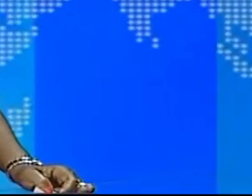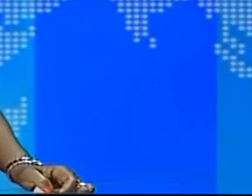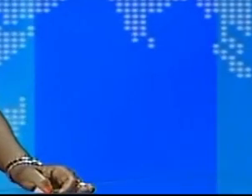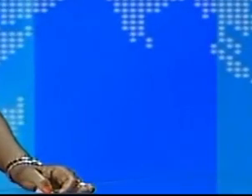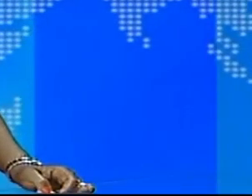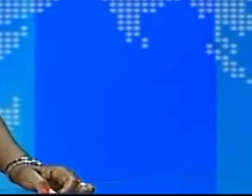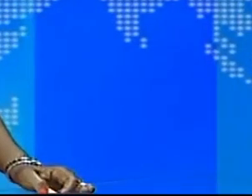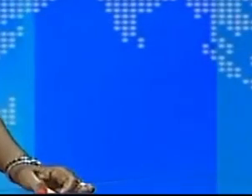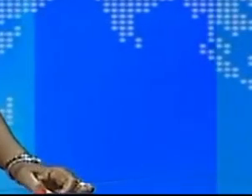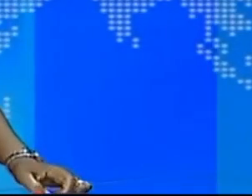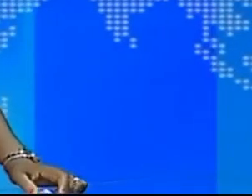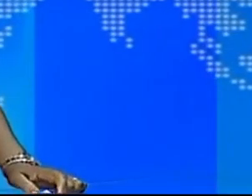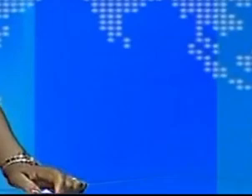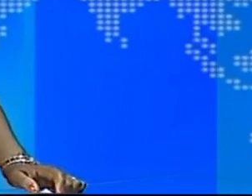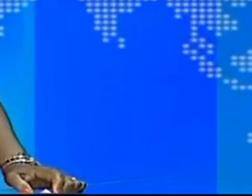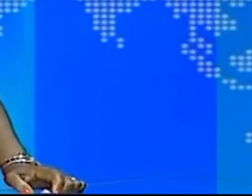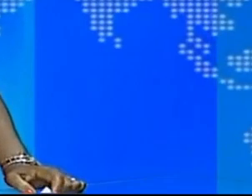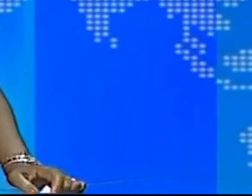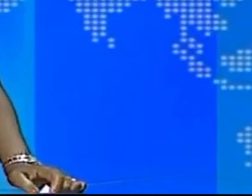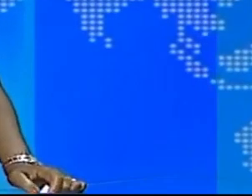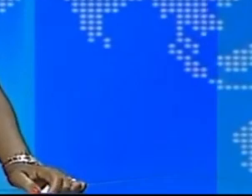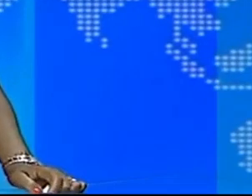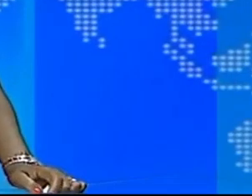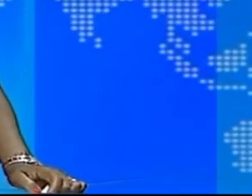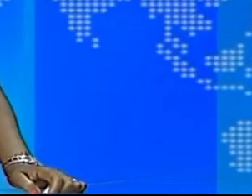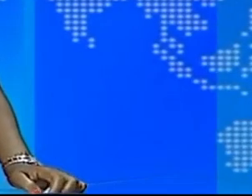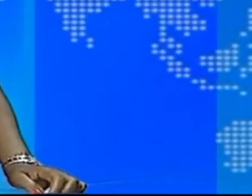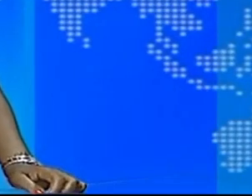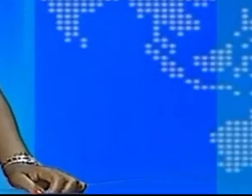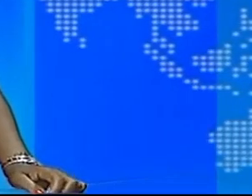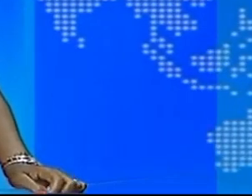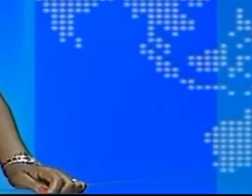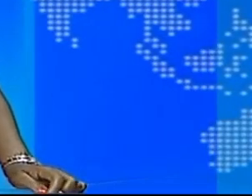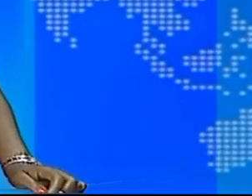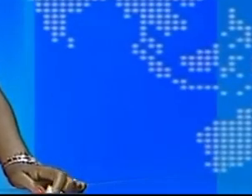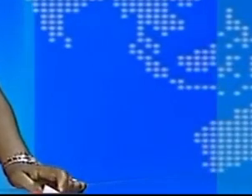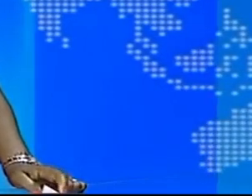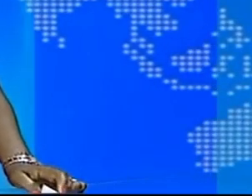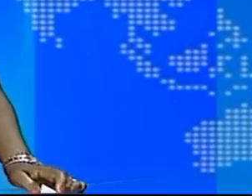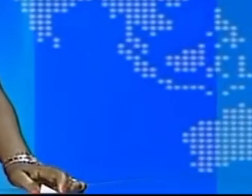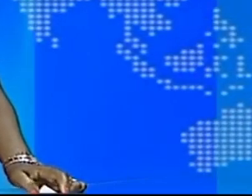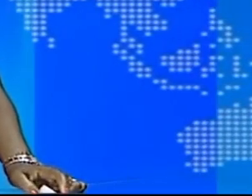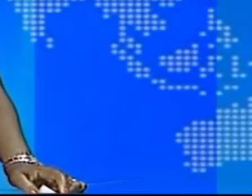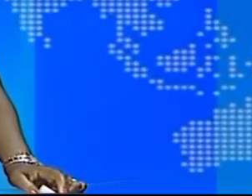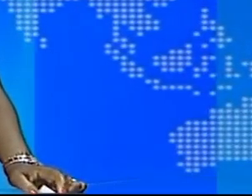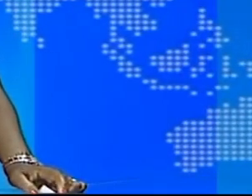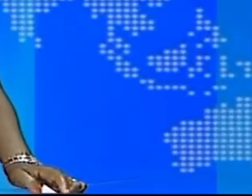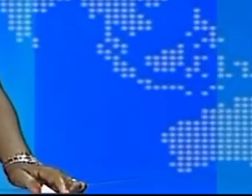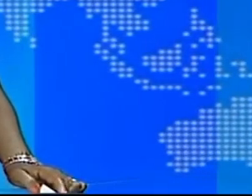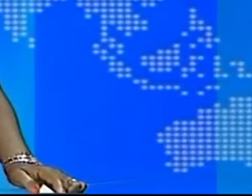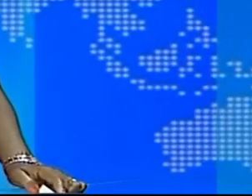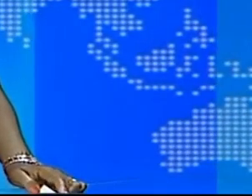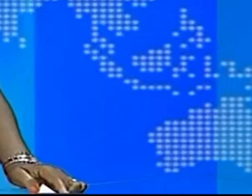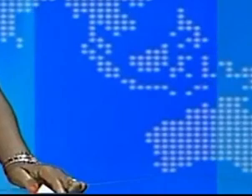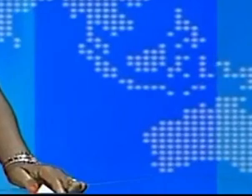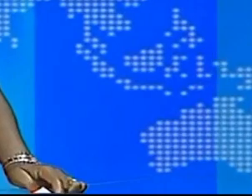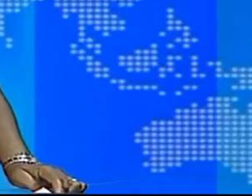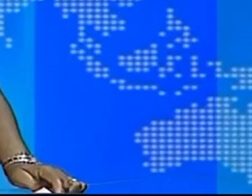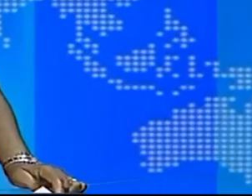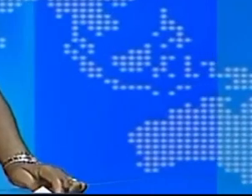Après les élections des gouverneurs et vice-gouverneurs organisées dernièrement dans 6 provinces du pays, hier